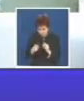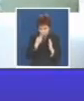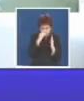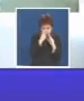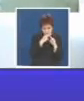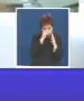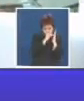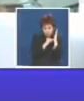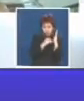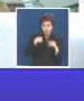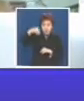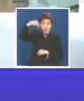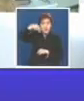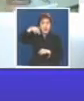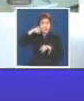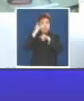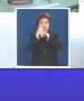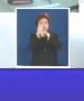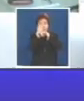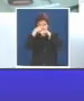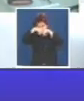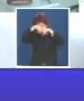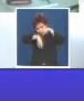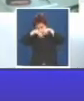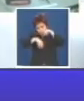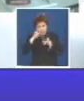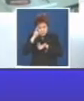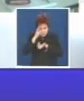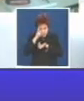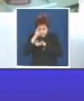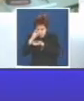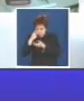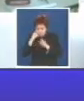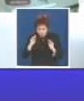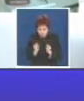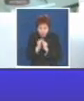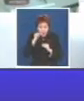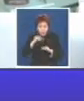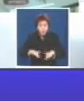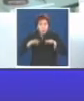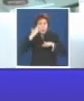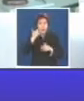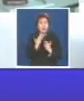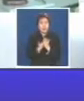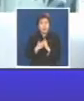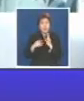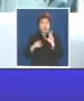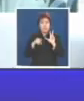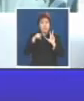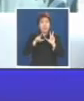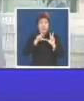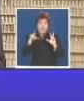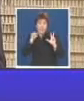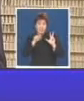ของภาพถ่ายทางอากาศในเรื่องของพื้นที่ที่มีน้ำท่วมนะครับเพราะว่าเงินเหล่านี้ก็เป็นเงินภาษีกรของพี่น้องประชาชนทั้งประเทศพื้น